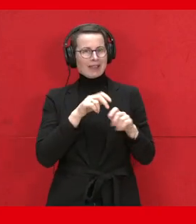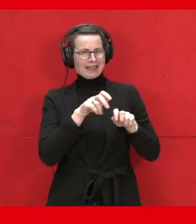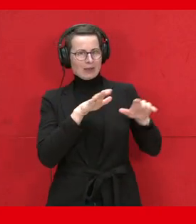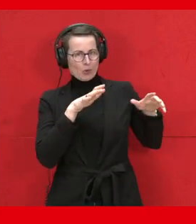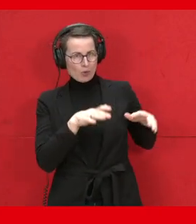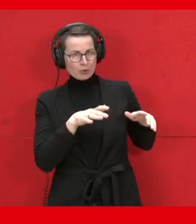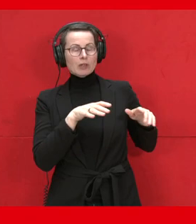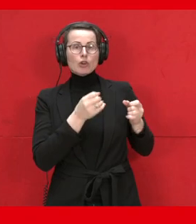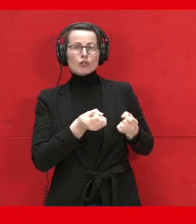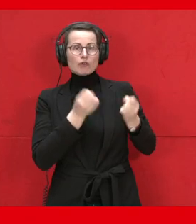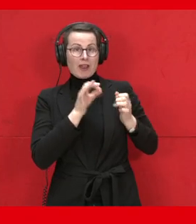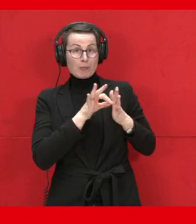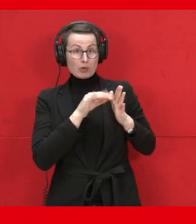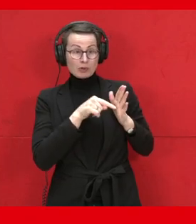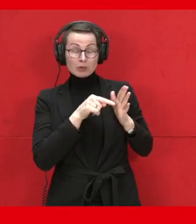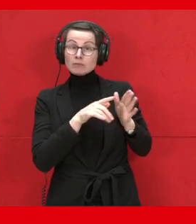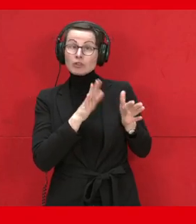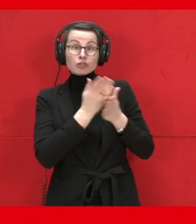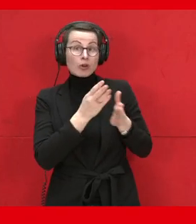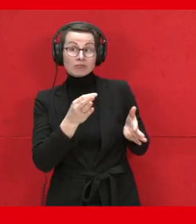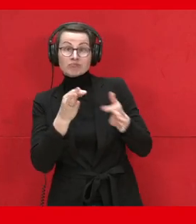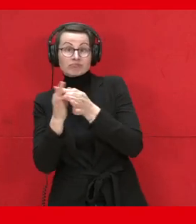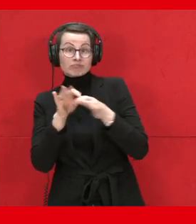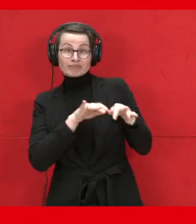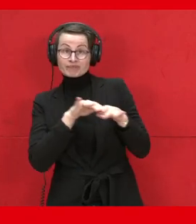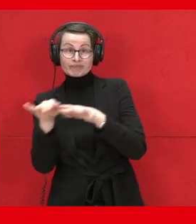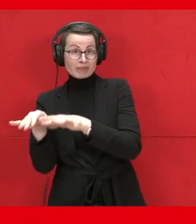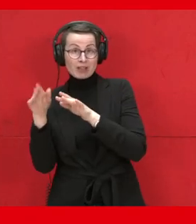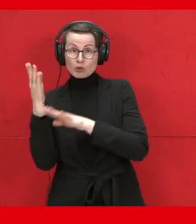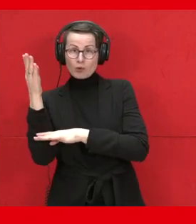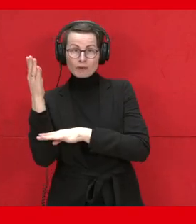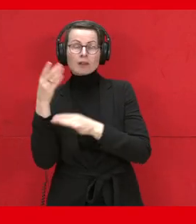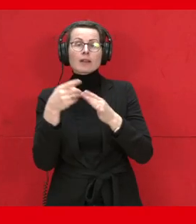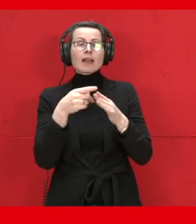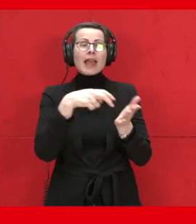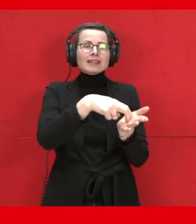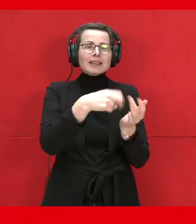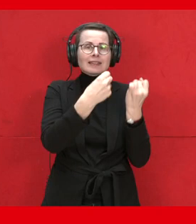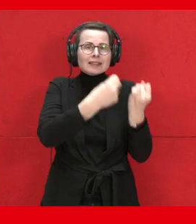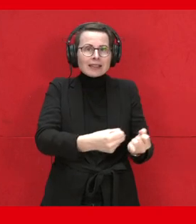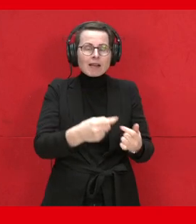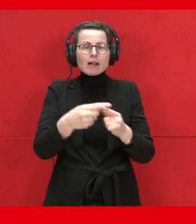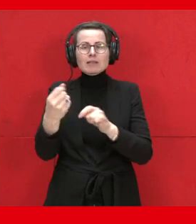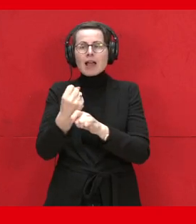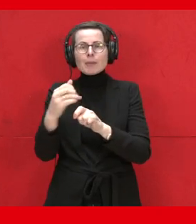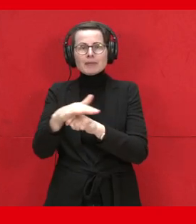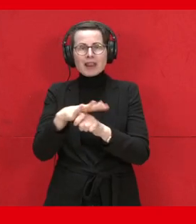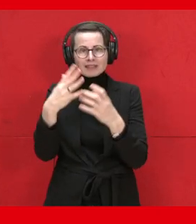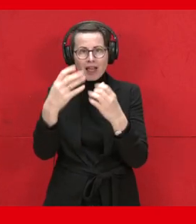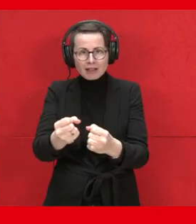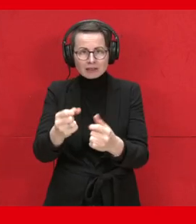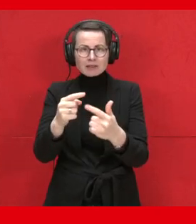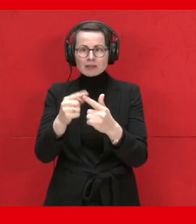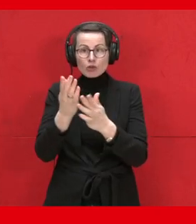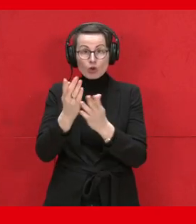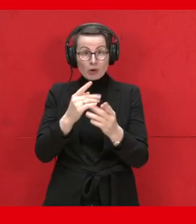setzen, sind Zukunftspolitik. Weil wenn wir dafür sorgen, dass Existenzen gesichert werden, Arbeitsplätze erhalten bleiben, auch schon Weichen gestellt